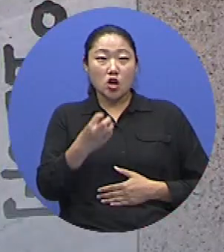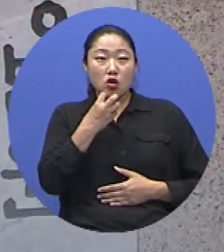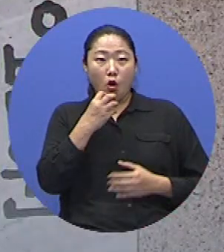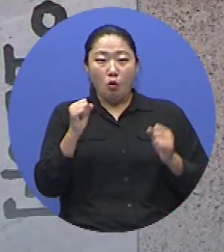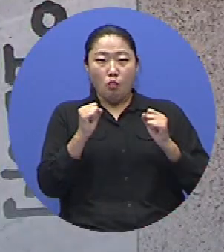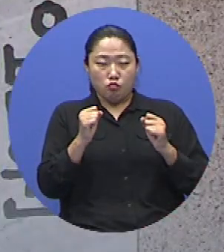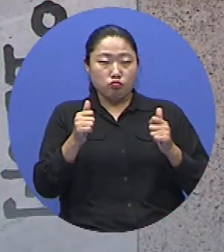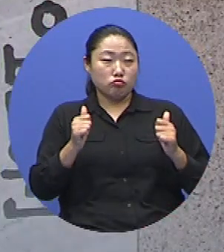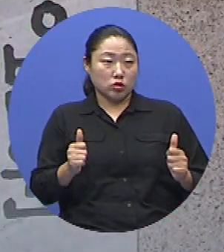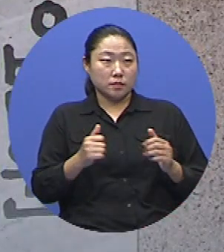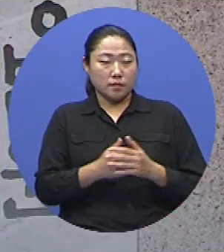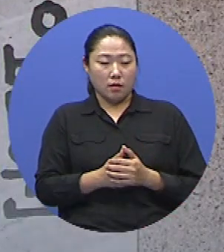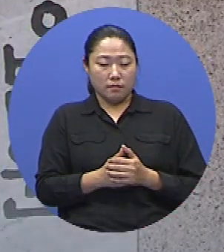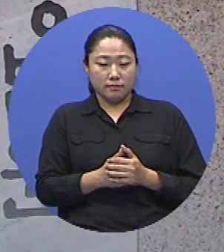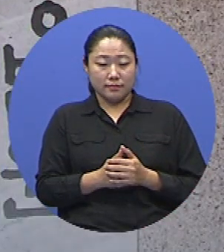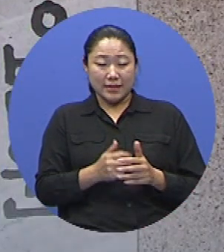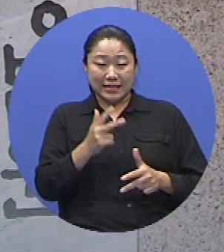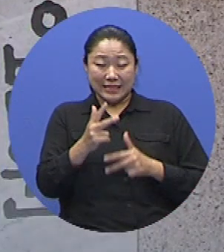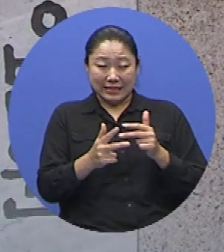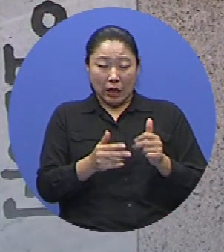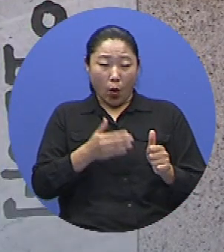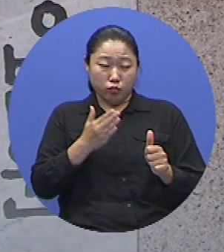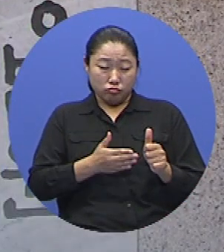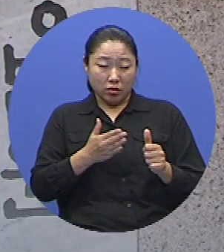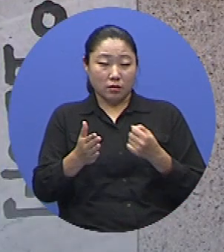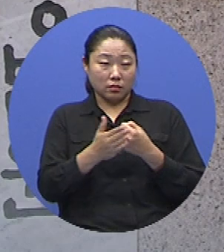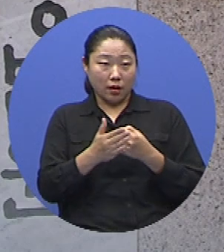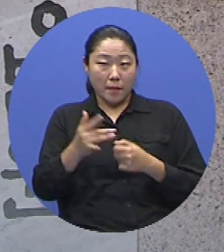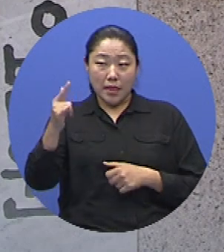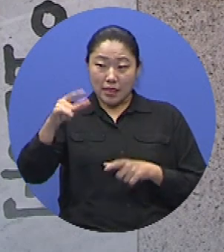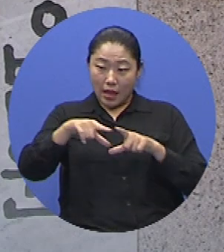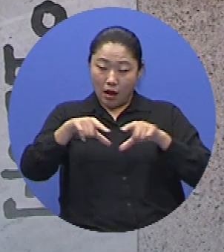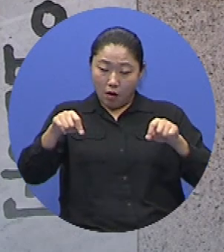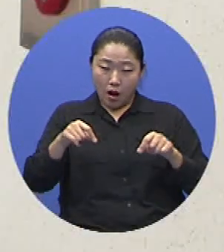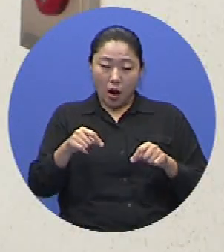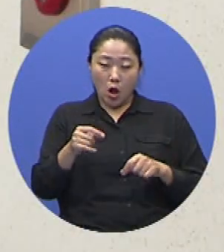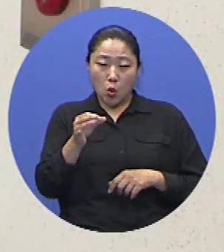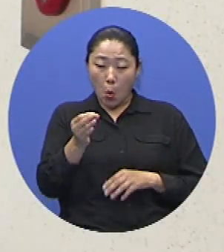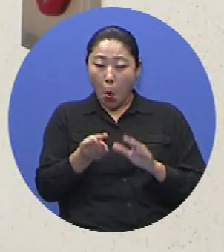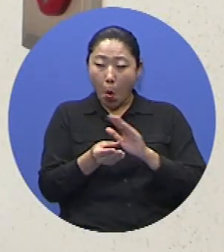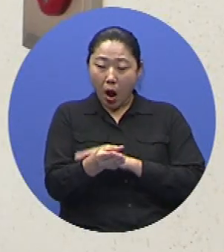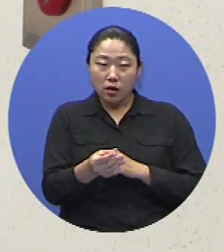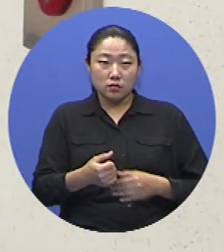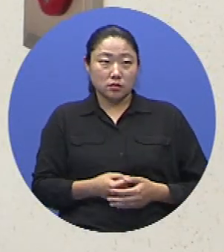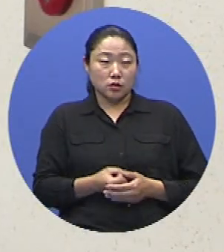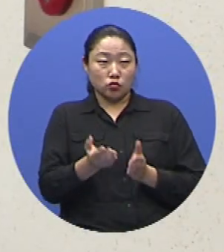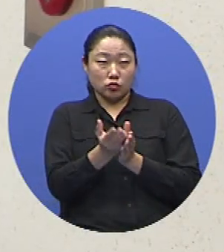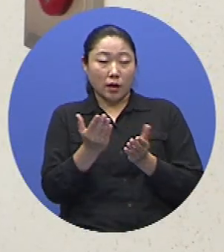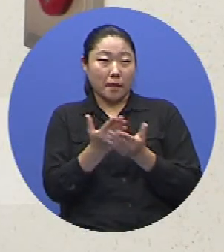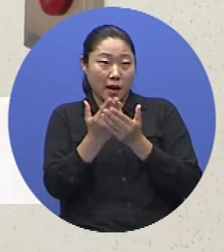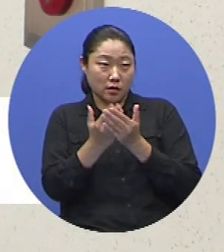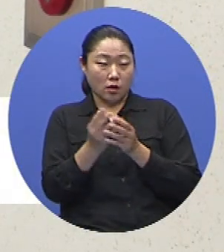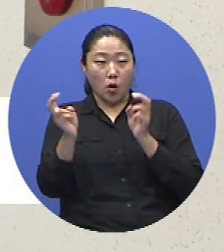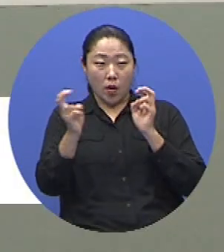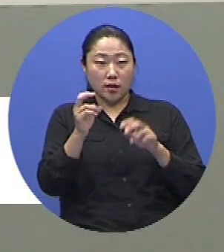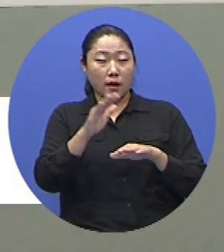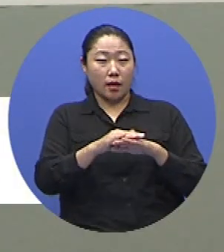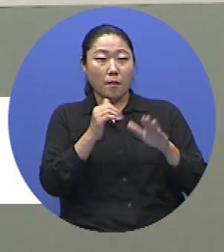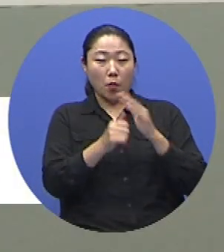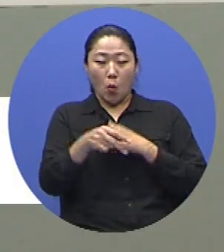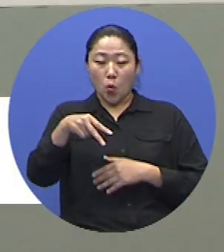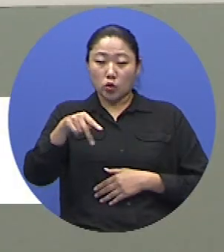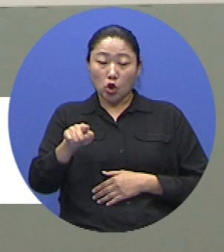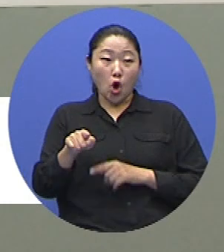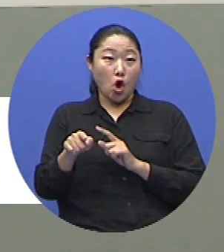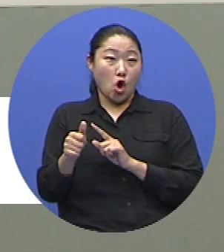서울 북부지법은 사업 청탁을 대가로 태양광 업자에게 금품을 받은 혐의로 군산시민발전주식회사 전 대표